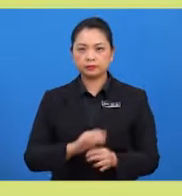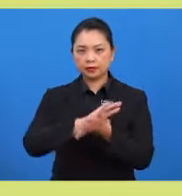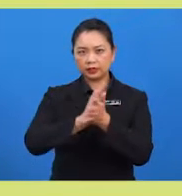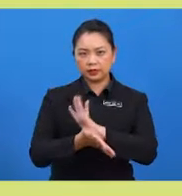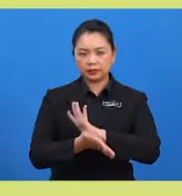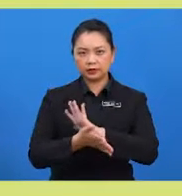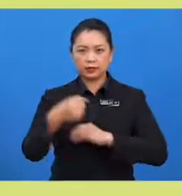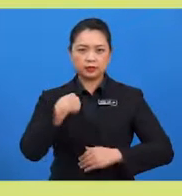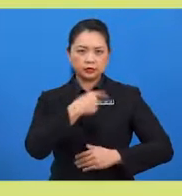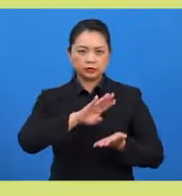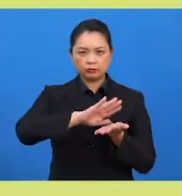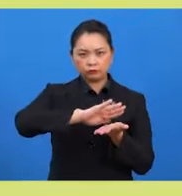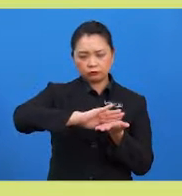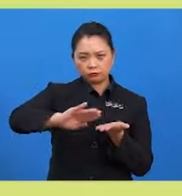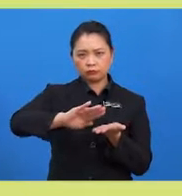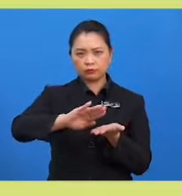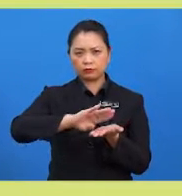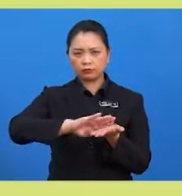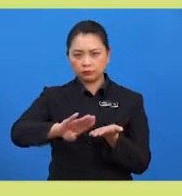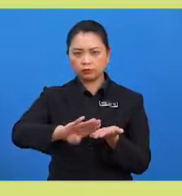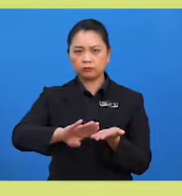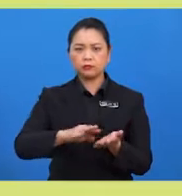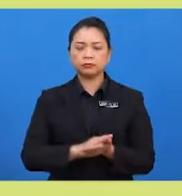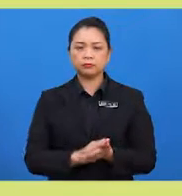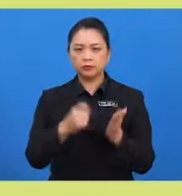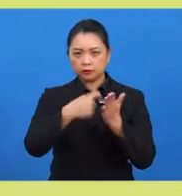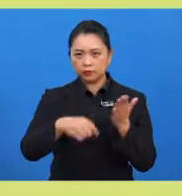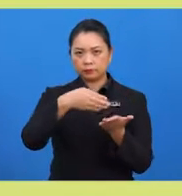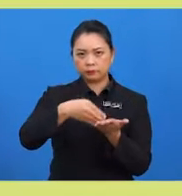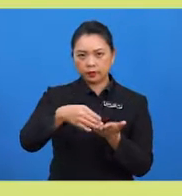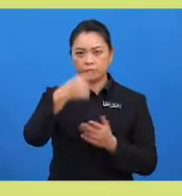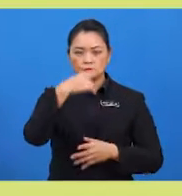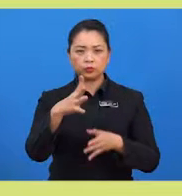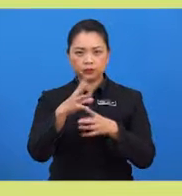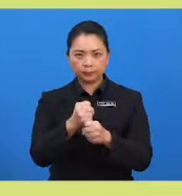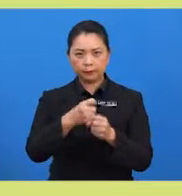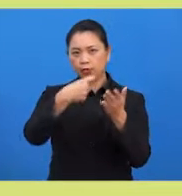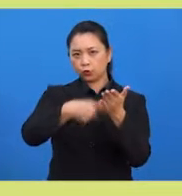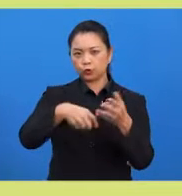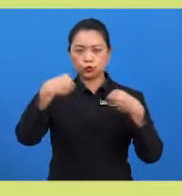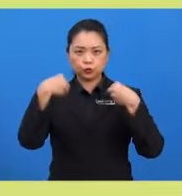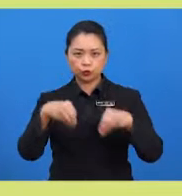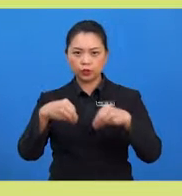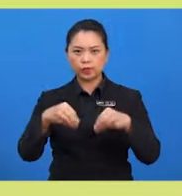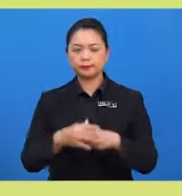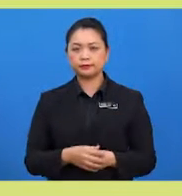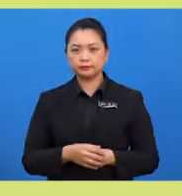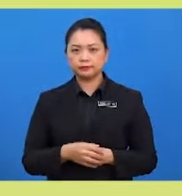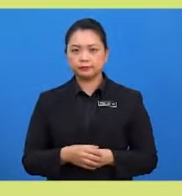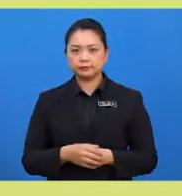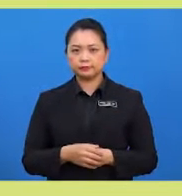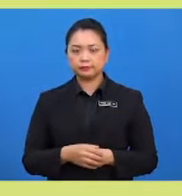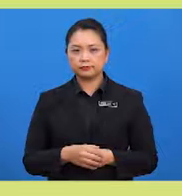Jadi, kita tolakkan daripada kos belian untuk memperoleh kos jualan. Kos